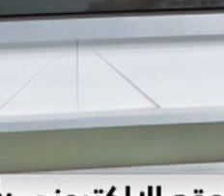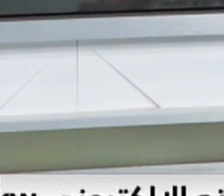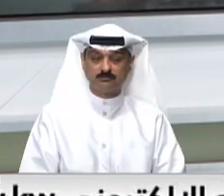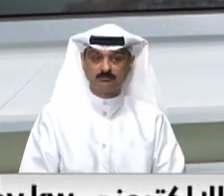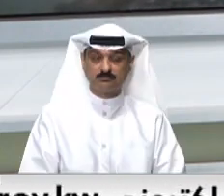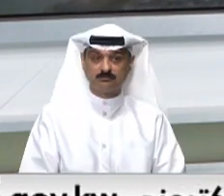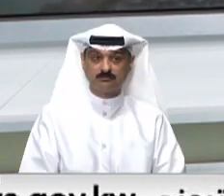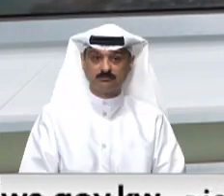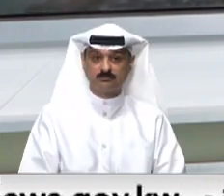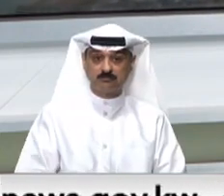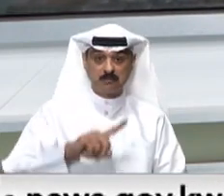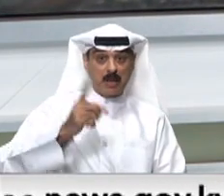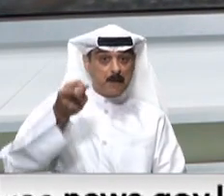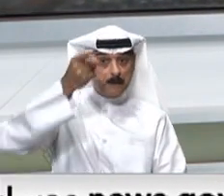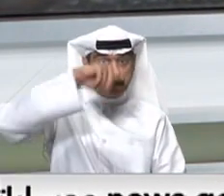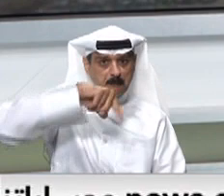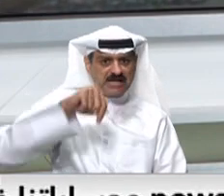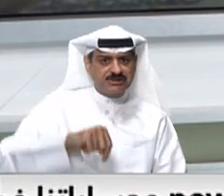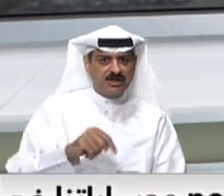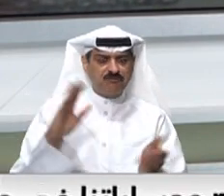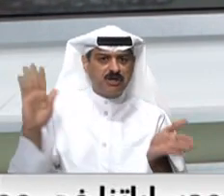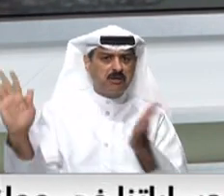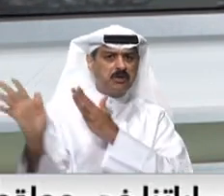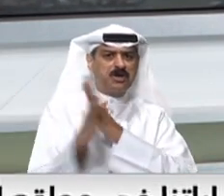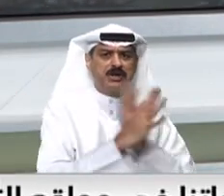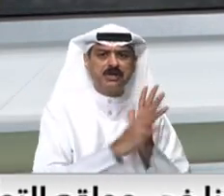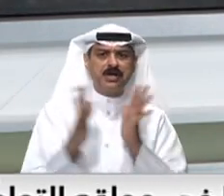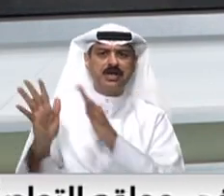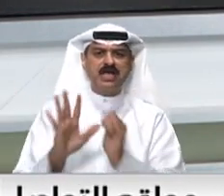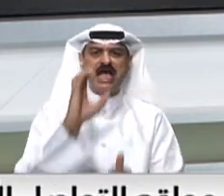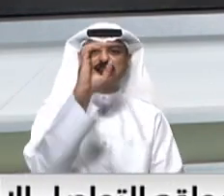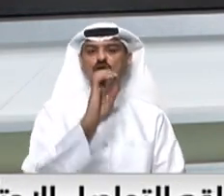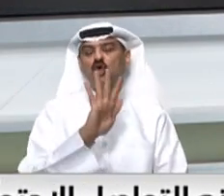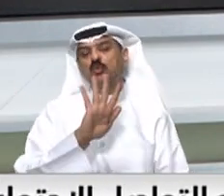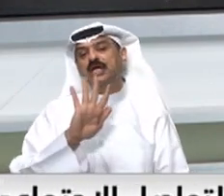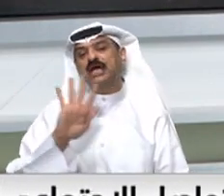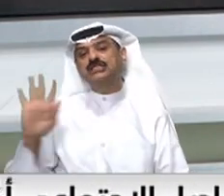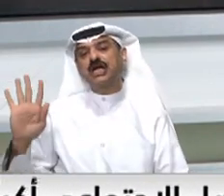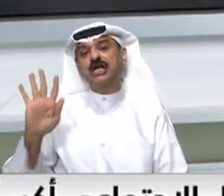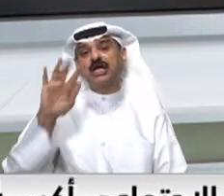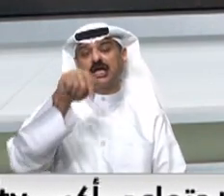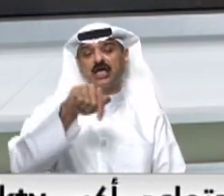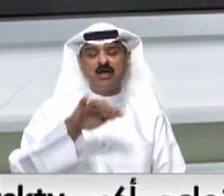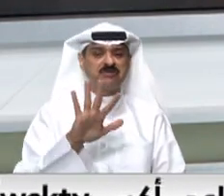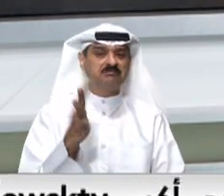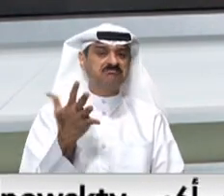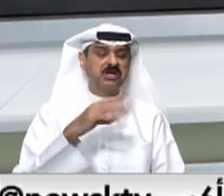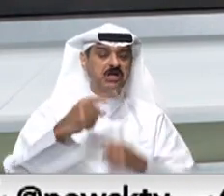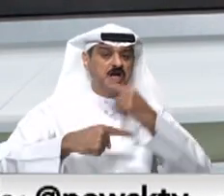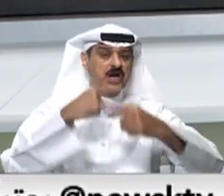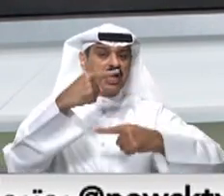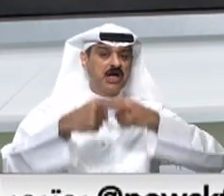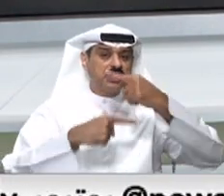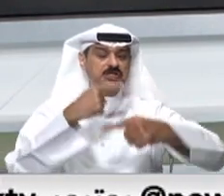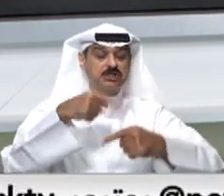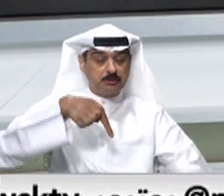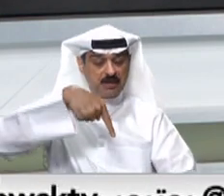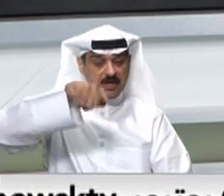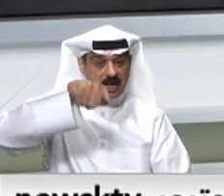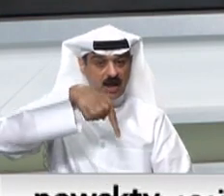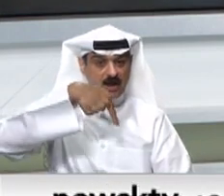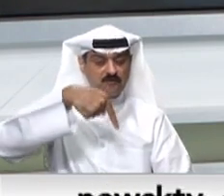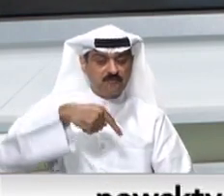بدءا من يوم الغد أن راح يكون هناك تحول في اتجاه الرياح إلى رياح جنوبية شرقية، متوقع أن راح تستمر معنا خلال الأيام